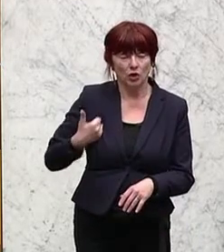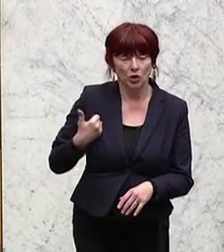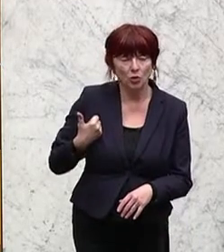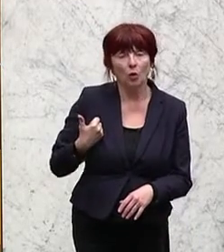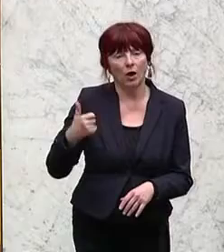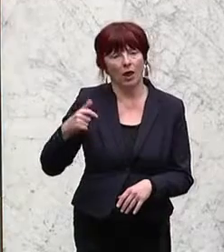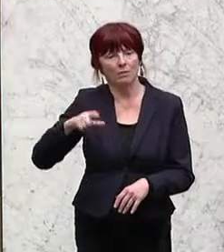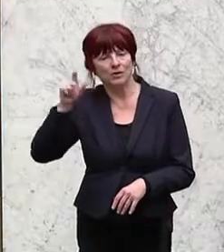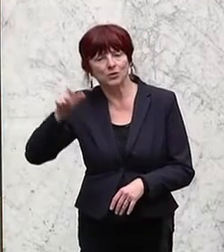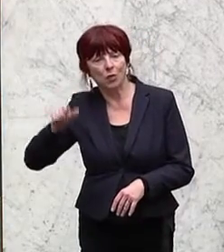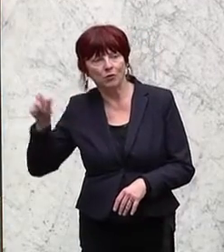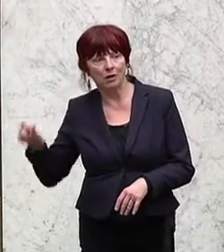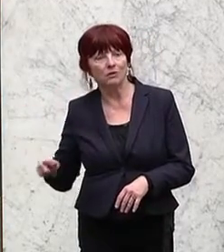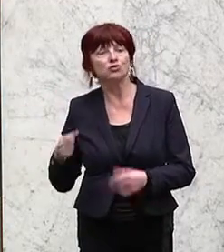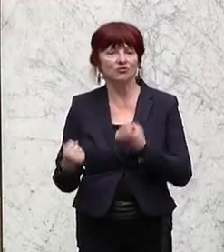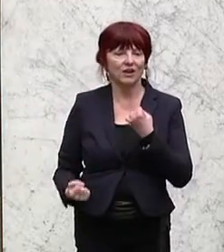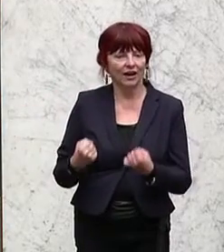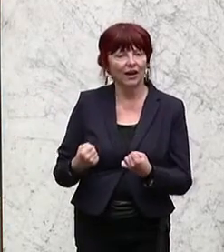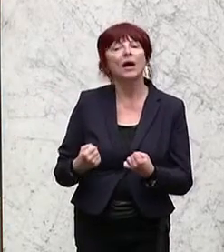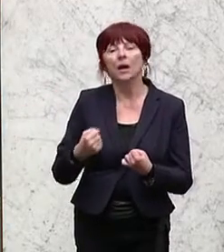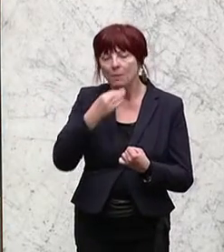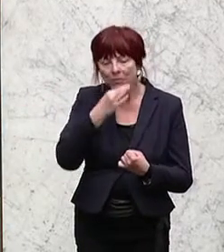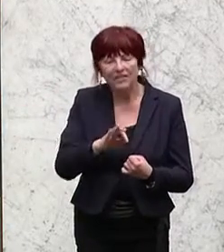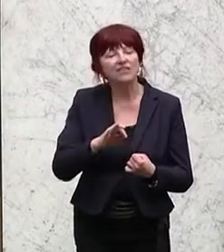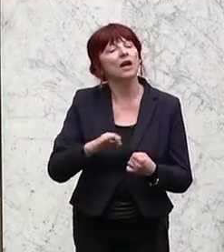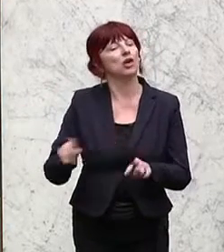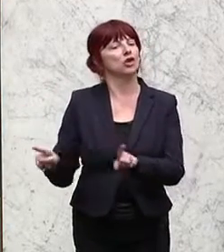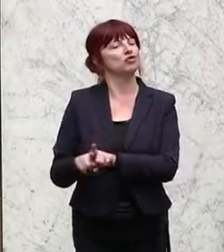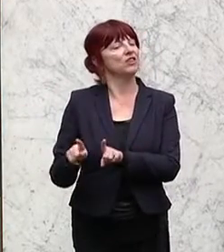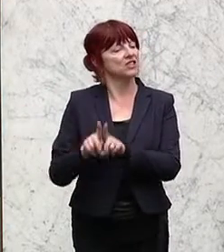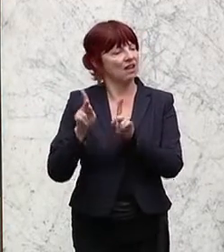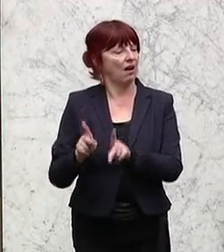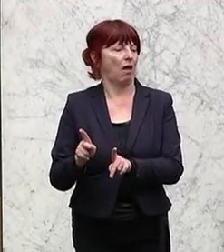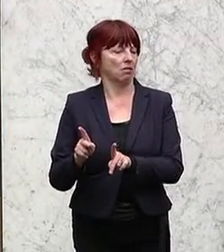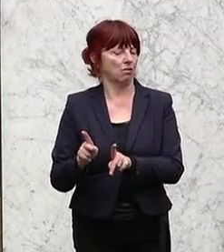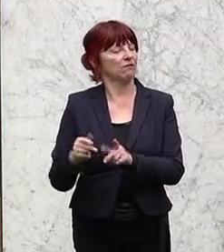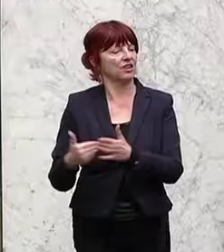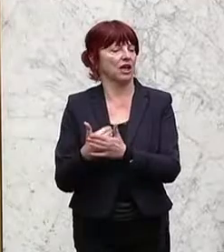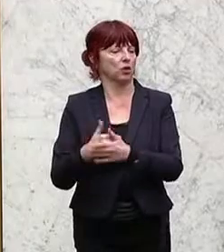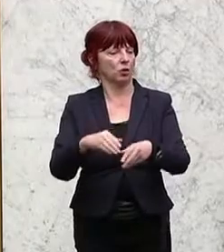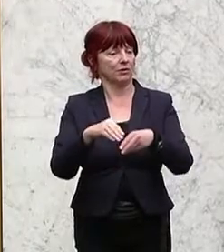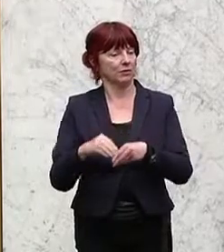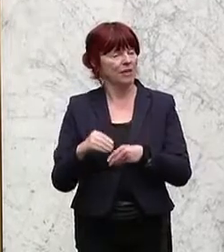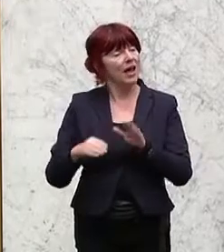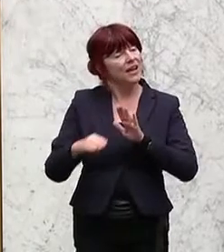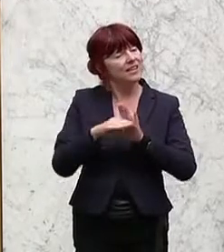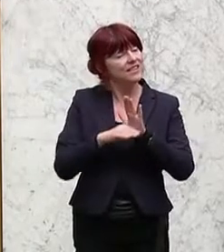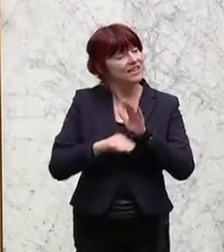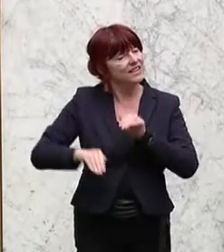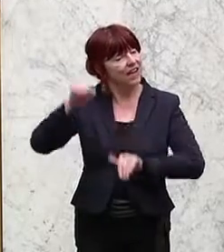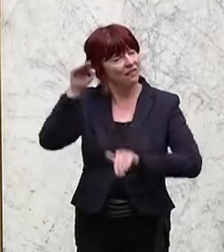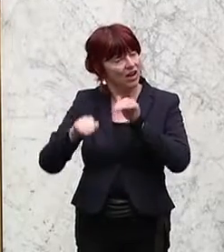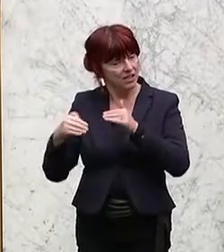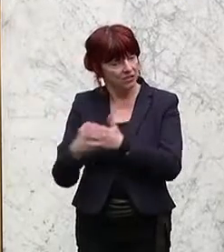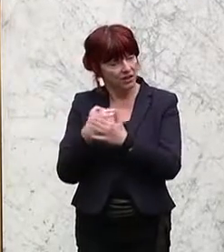Zeit haben und die auch zur Hand sind und das gerne übernehmen. Das heißt, wir werden in Zukunft mit der gesetzlichen Erwachsenenvertretung auch die Möglichkeit